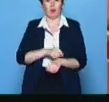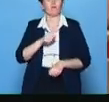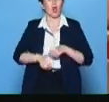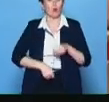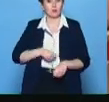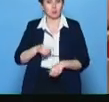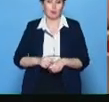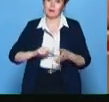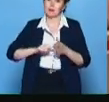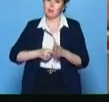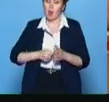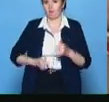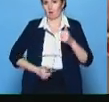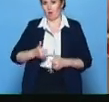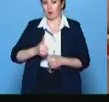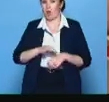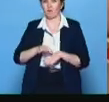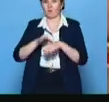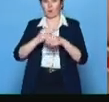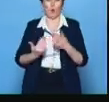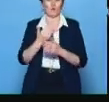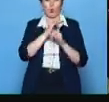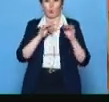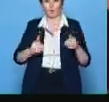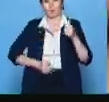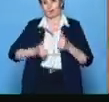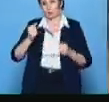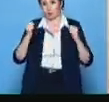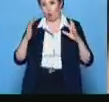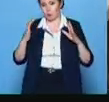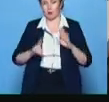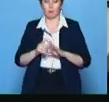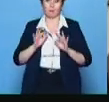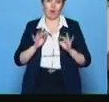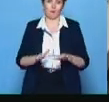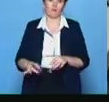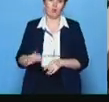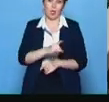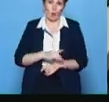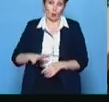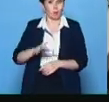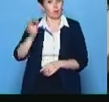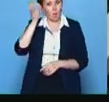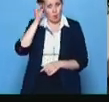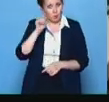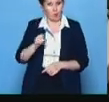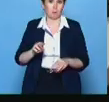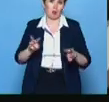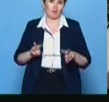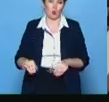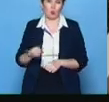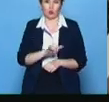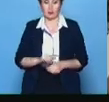Цель турнира – вывести на новый уровень те спортивные события, которые проходят и будут проходить в регионе. Напомню, что правительство Удмуртии недавно